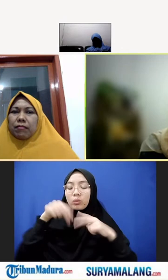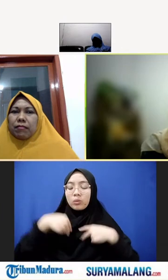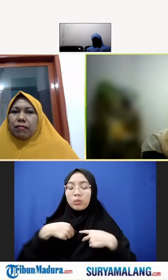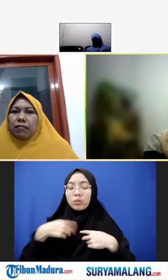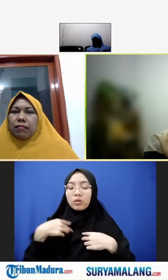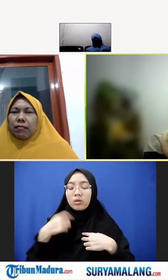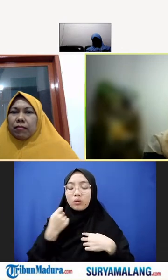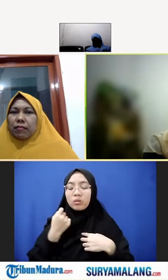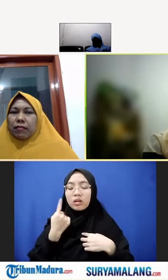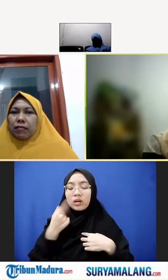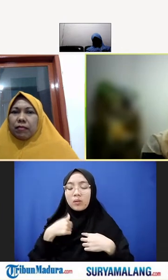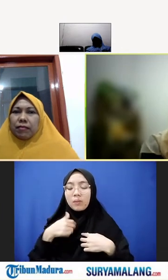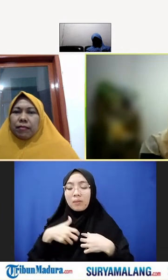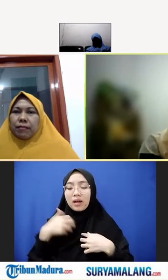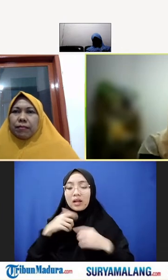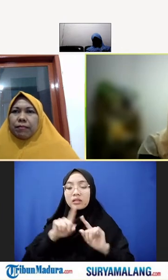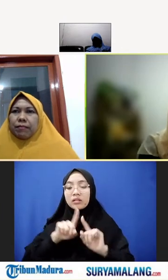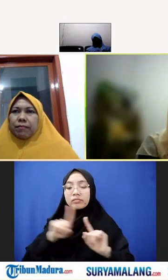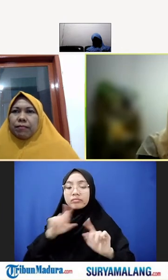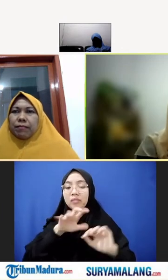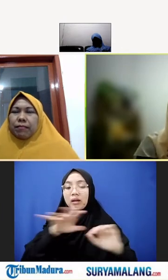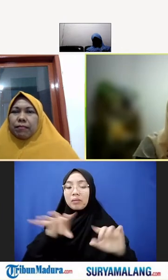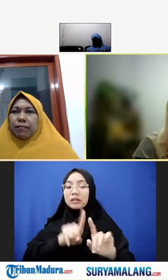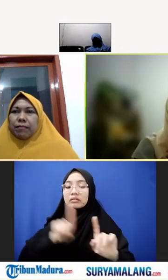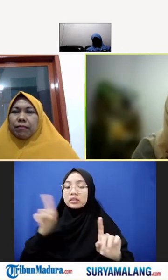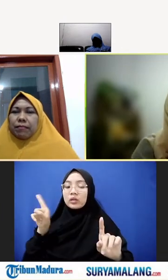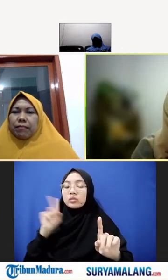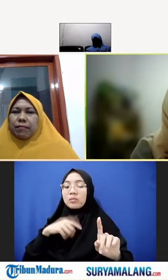aku mesti jauh-jauh dari barang karena aku nggak boleh lempar.